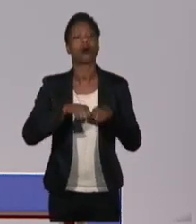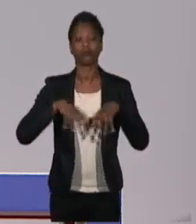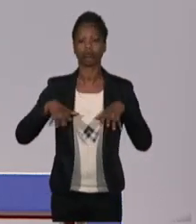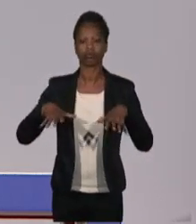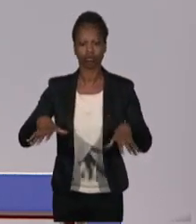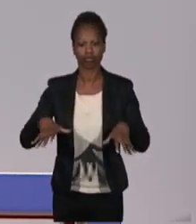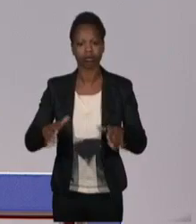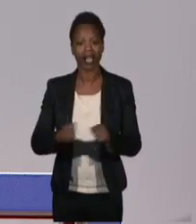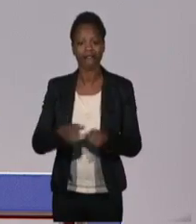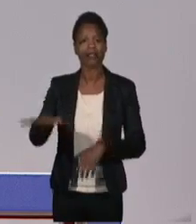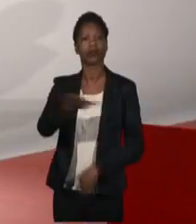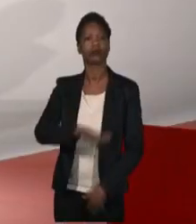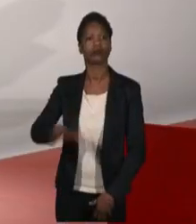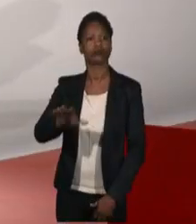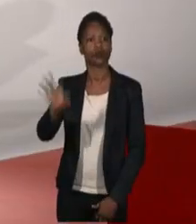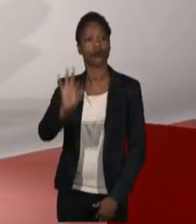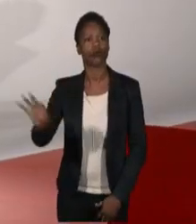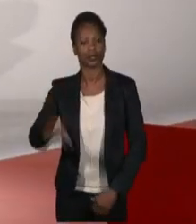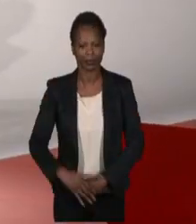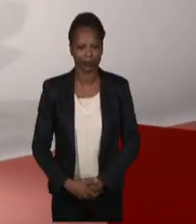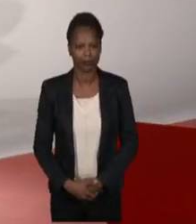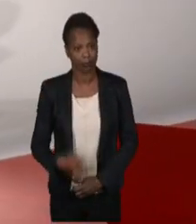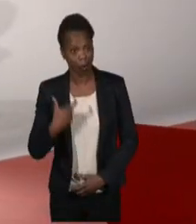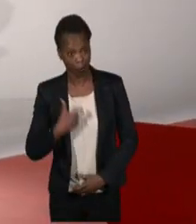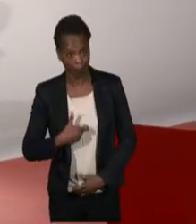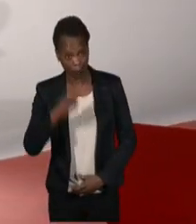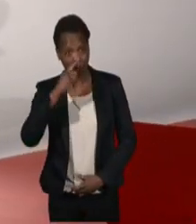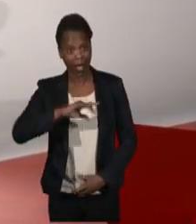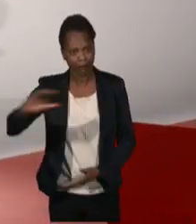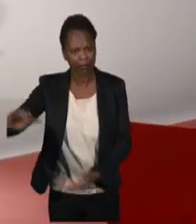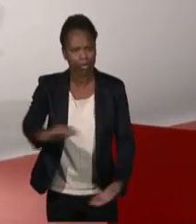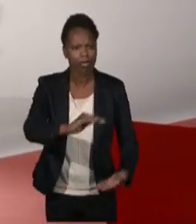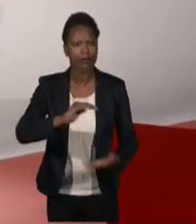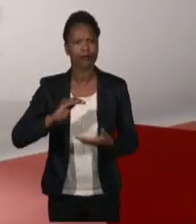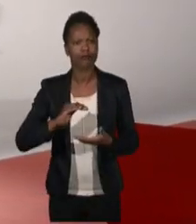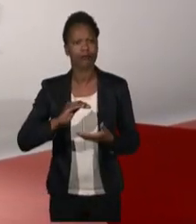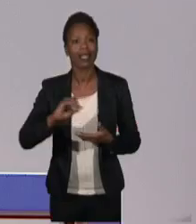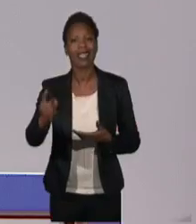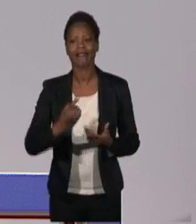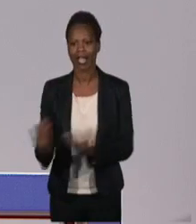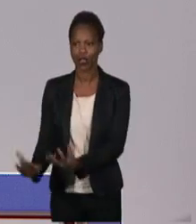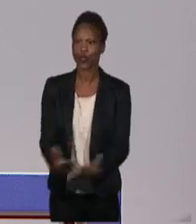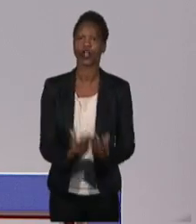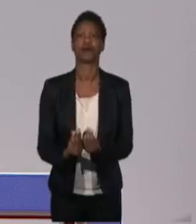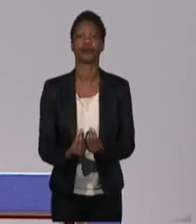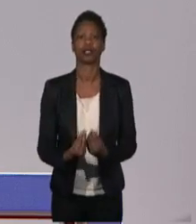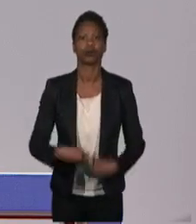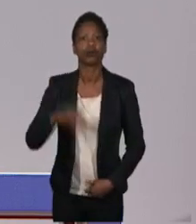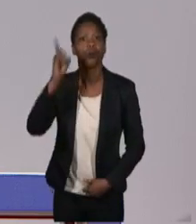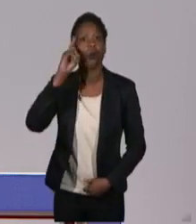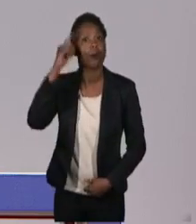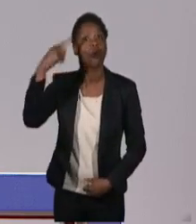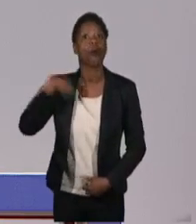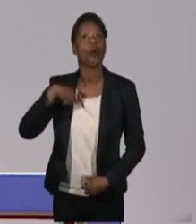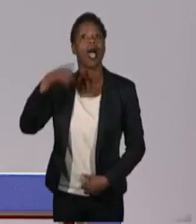avec les Français. Je veux un référendum d'initiative populaire, car pour moi, la démocratie